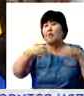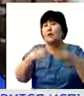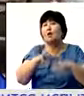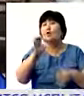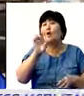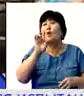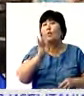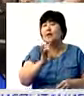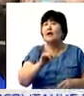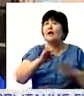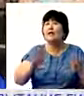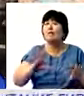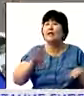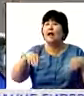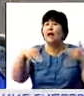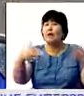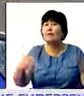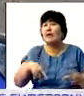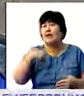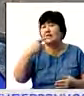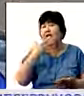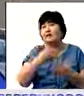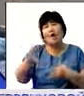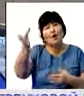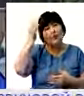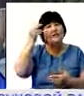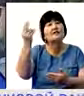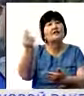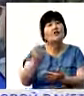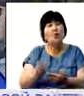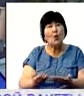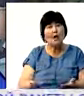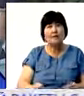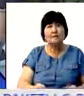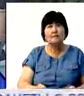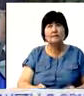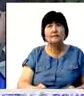СОБР. Затем ребятам было предложено выразить свои впечатления в рисунках.